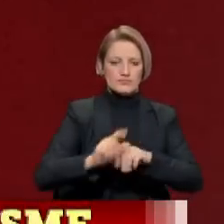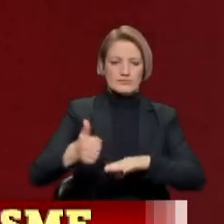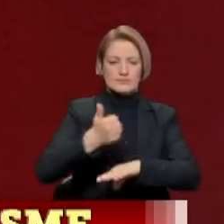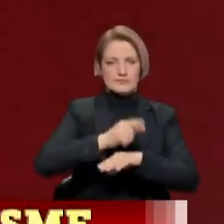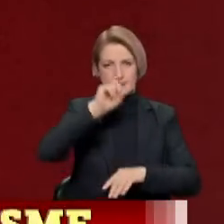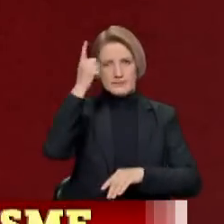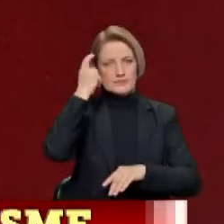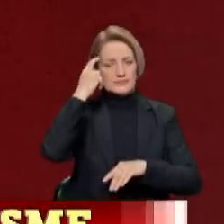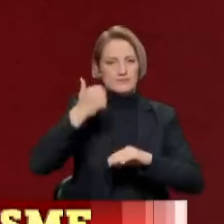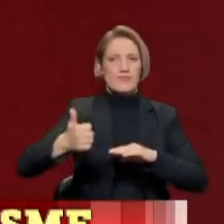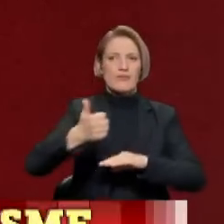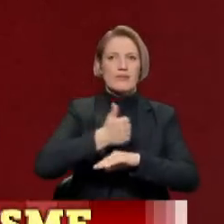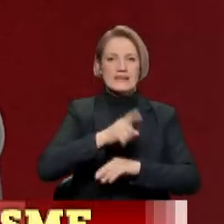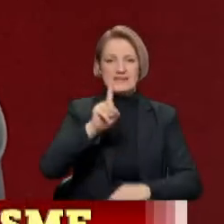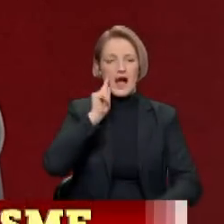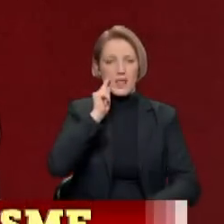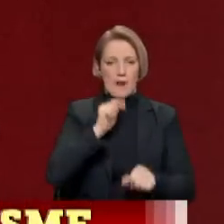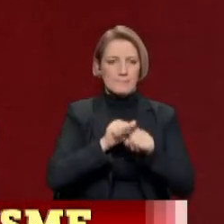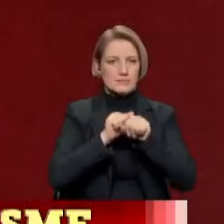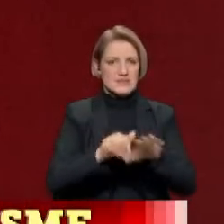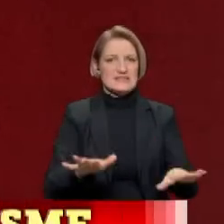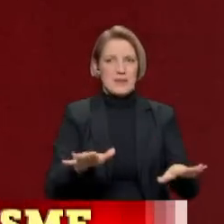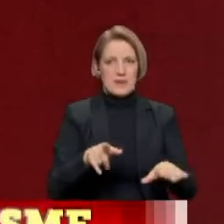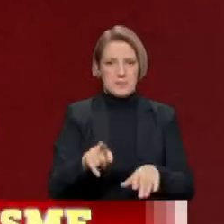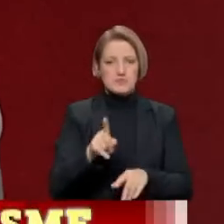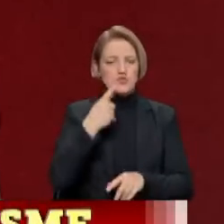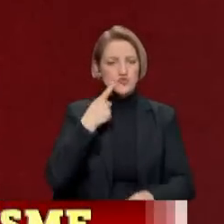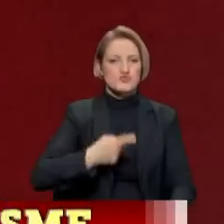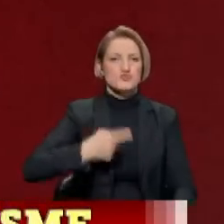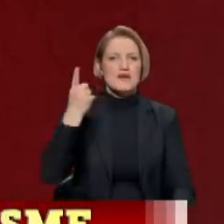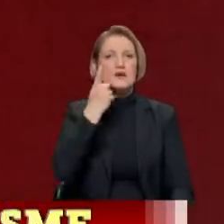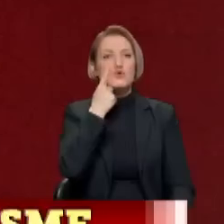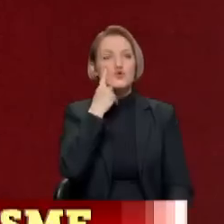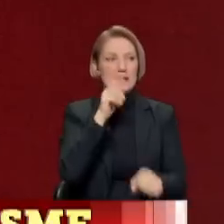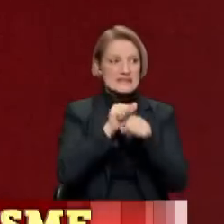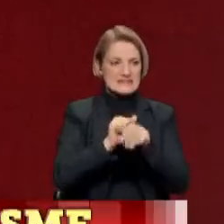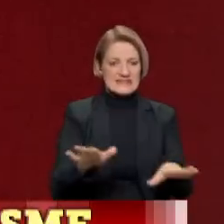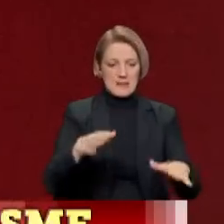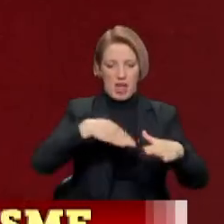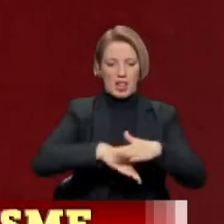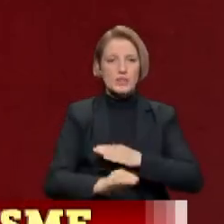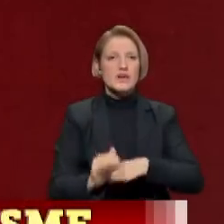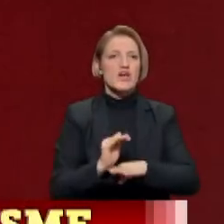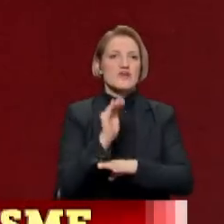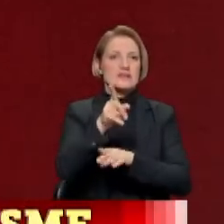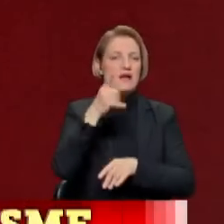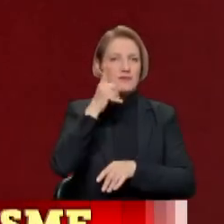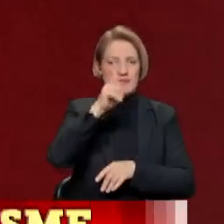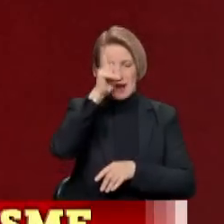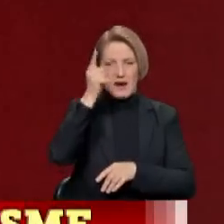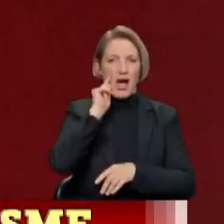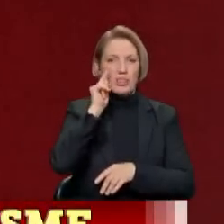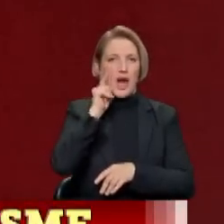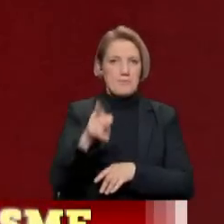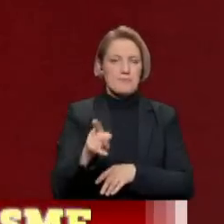başına iktidar ve özellikle bu tek adam sistemi, bu cumhurbaşkanı hükümet sistemi altında yaşatılan tek adam sistemi, işte